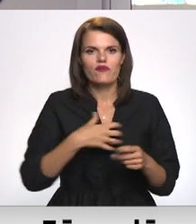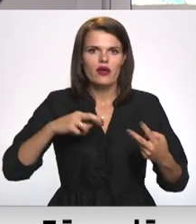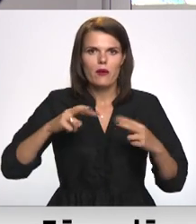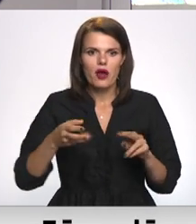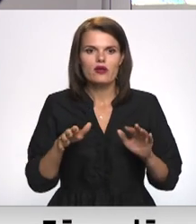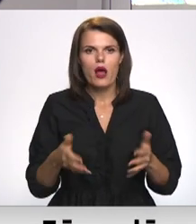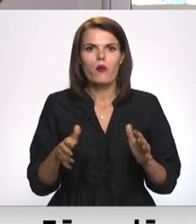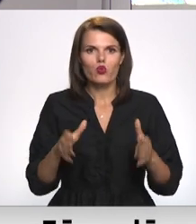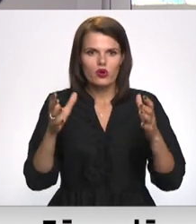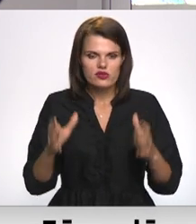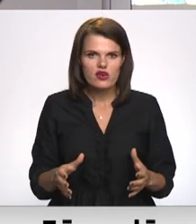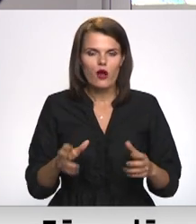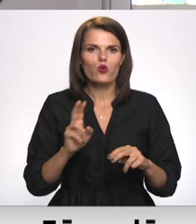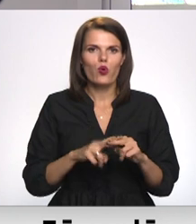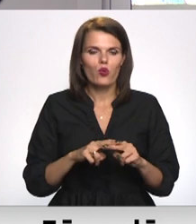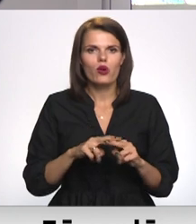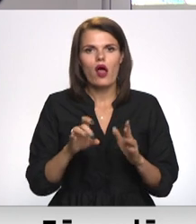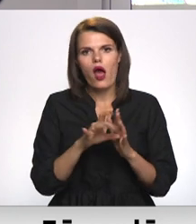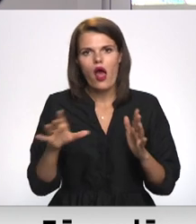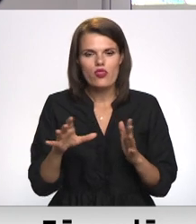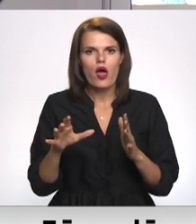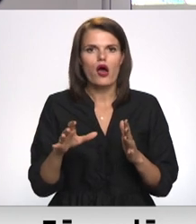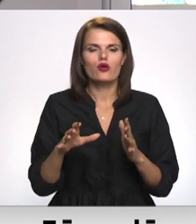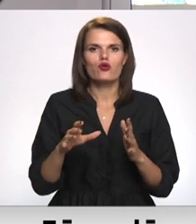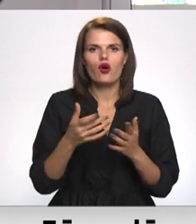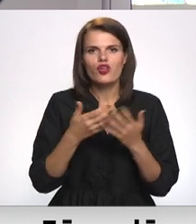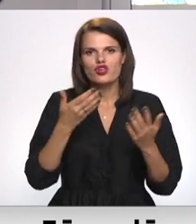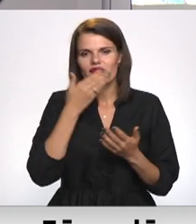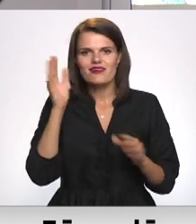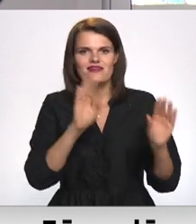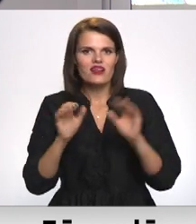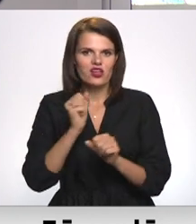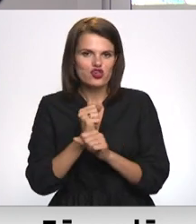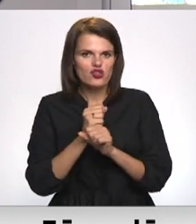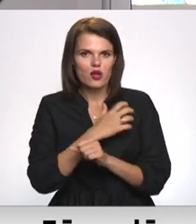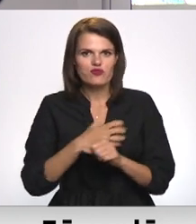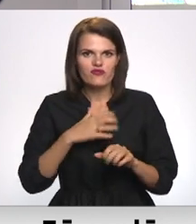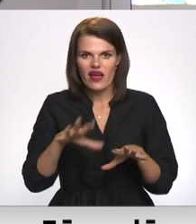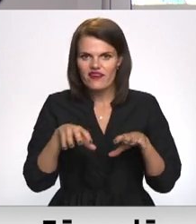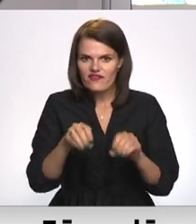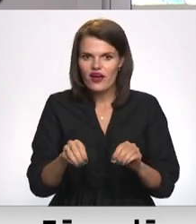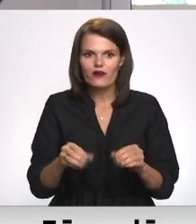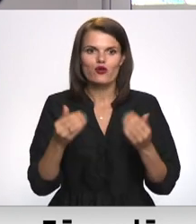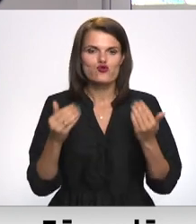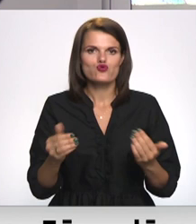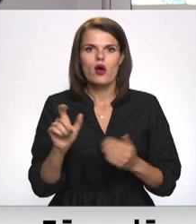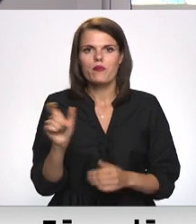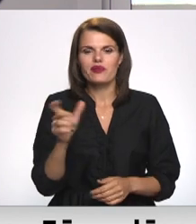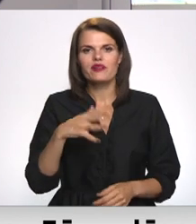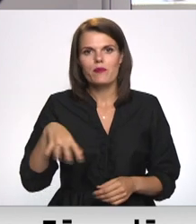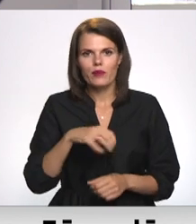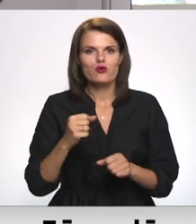apkurs katls un energoefektivitātes dažādas siltināšanas darbi jāveic. Tad, nu, šobrīd mēs